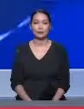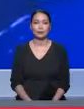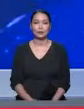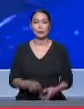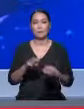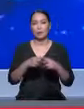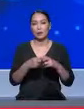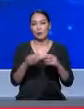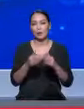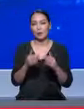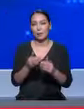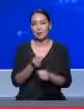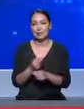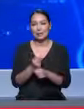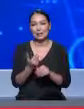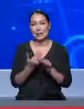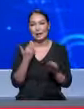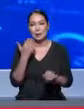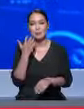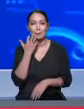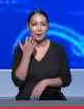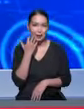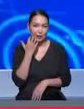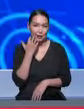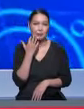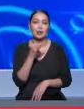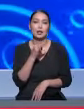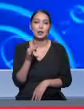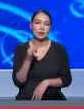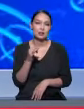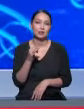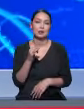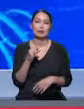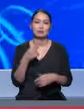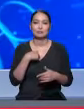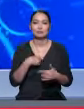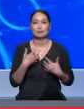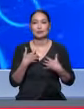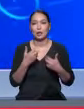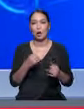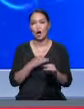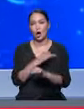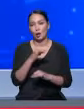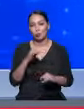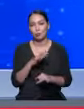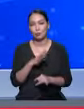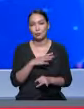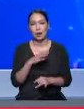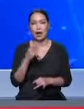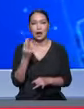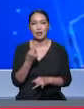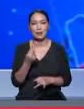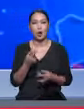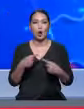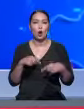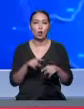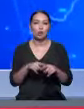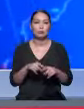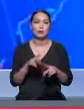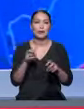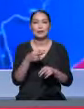Проблему домашнего насилия, ранней беременности и репродуктивного здоровья обсудили эксперты в Астане. Общественная дискуссия на тему